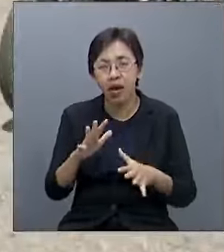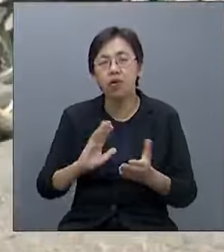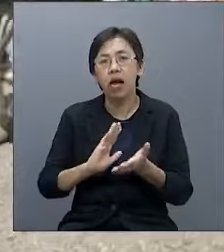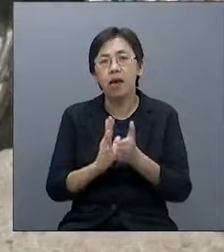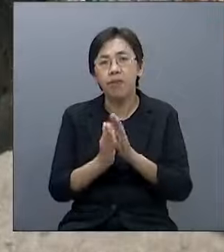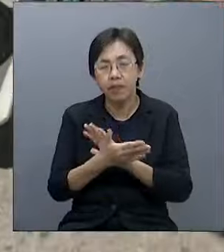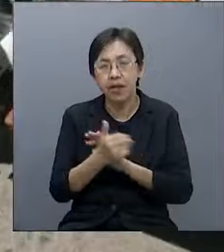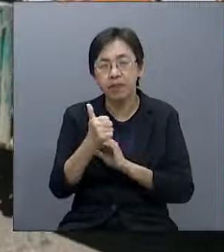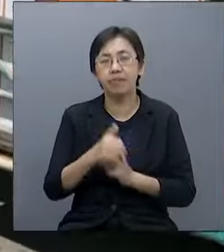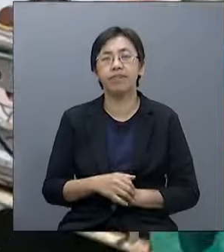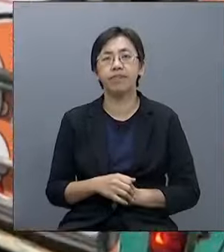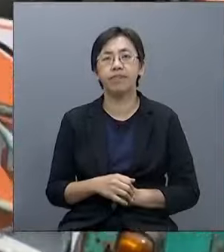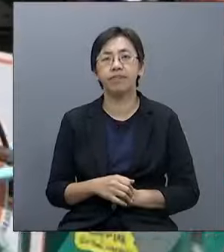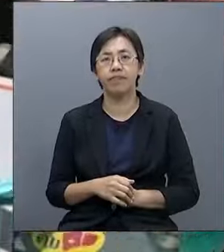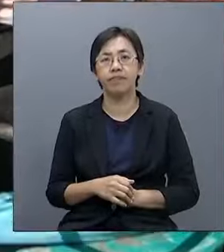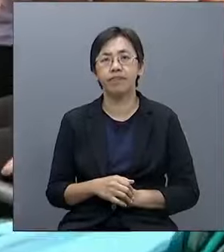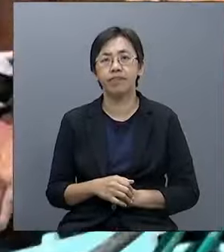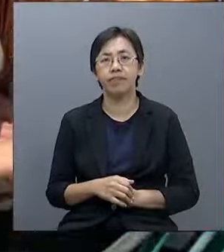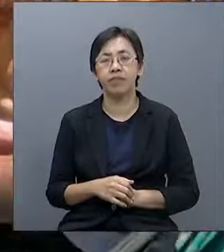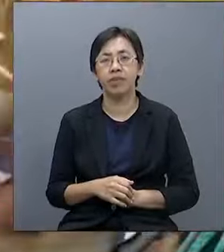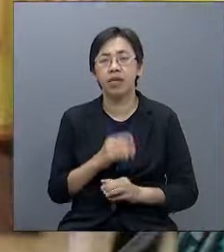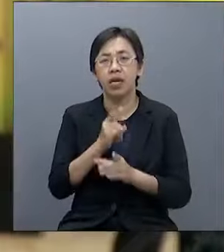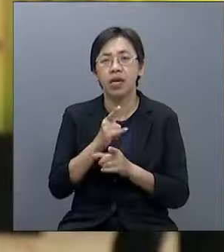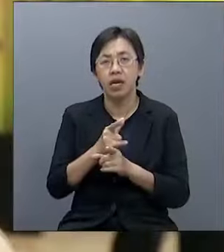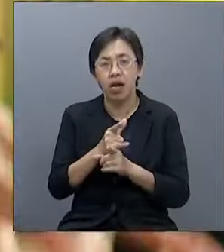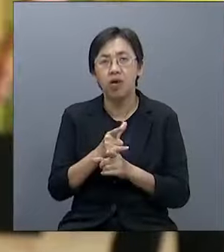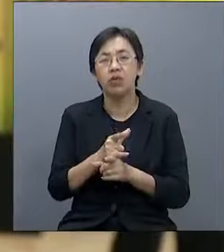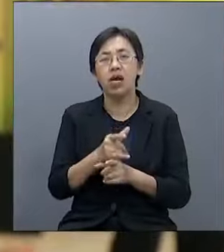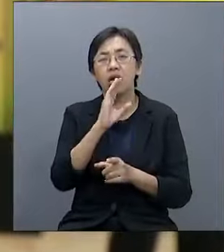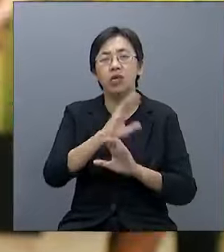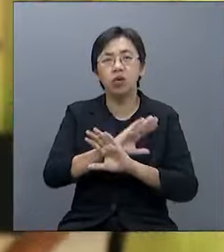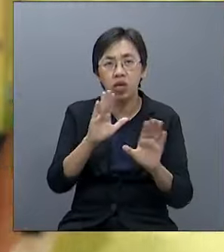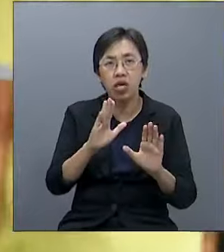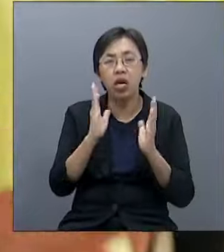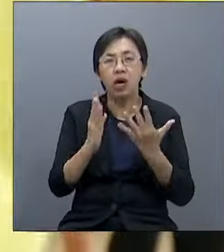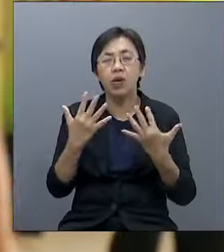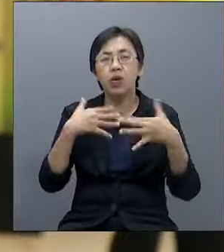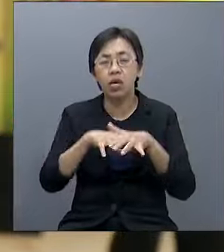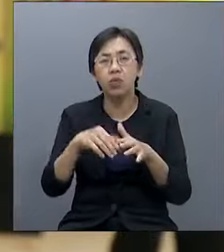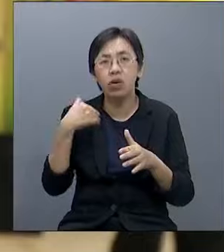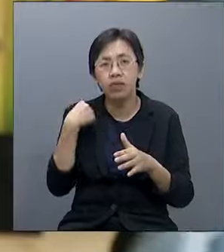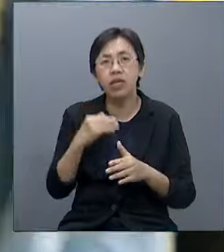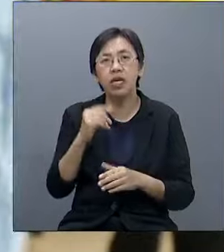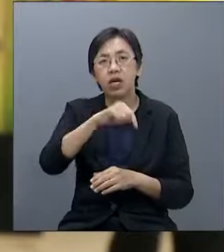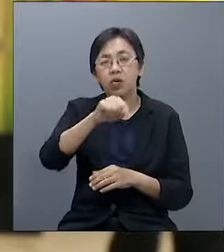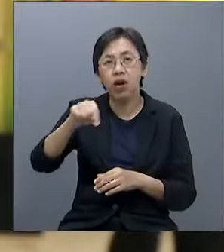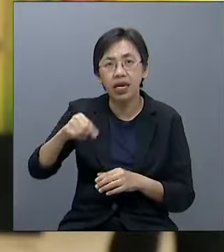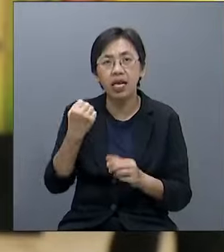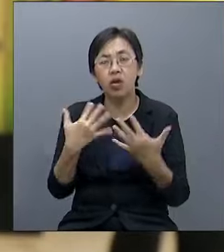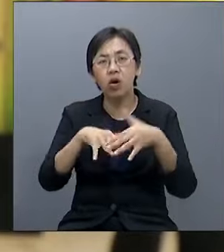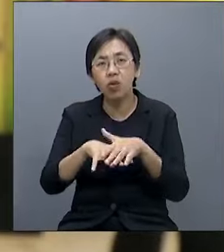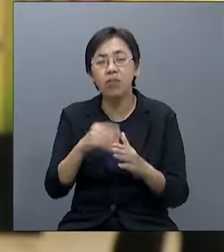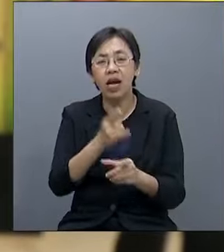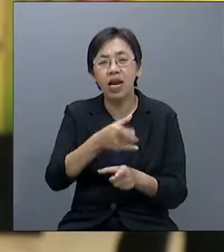ากกว่าก็อย่างที่เมื่อกี้เราเรียนให้ทราบว่าลดเล่าข้าวเป็นสารเนี่ยเราก็มีคนเข้ากระบวนการแต่ถามว่าทุกอันมันจะต้องมาเข้ากระบวนการลดเล่า